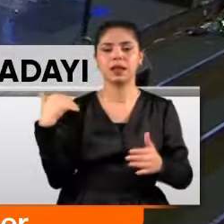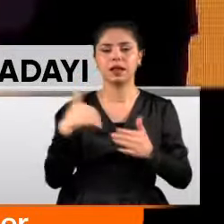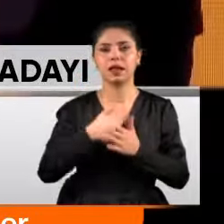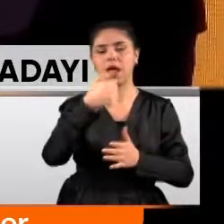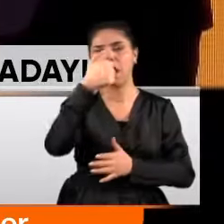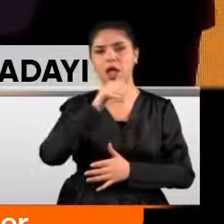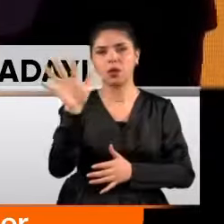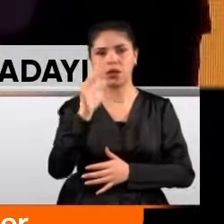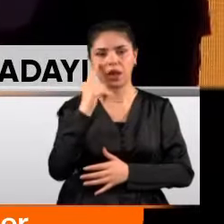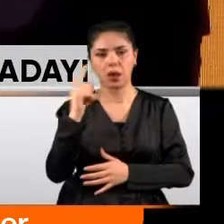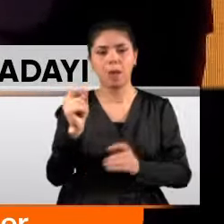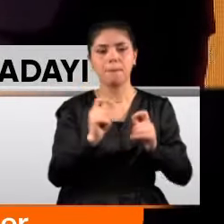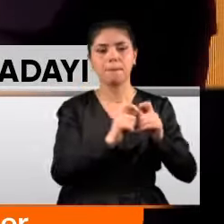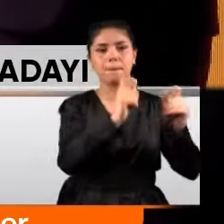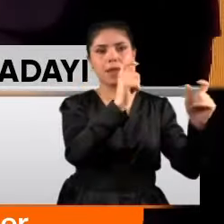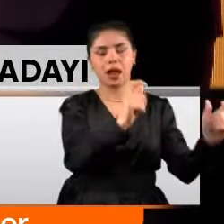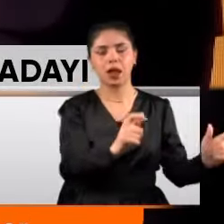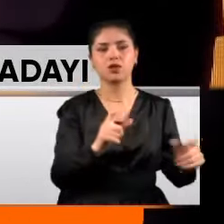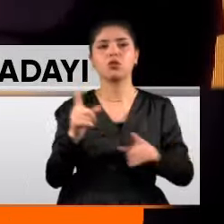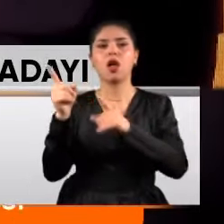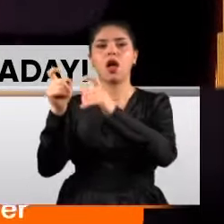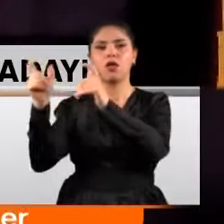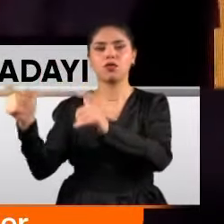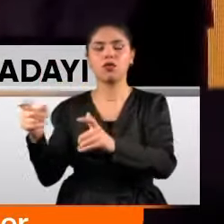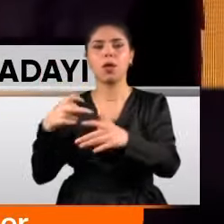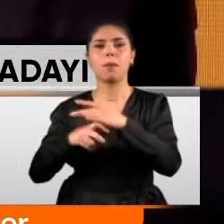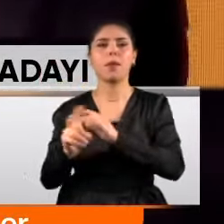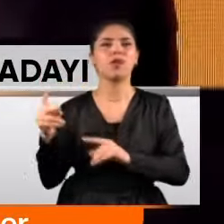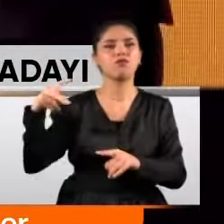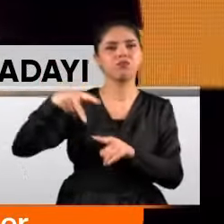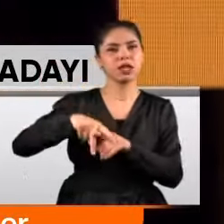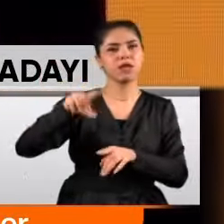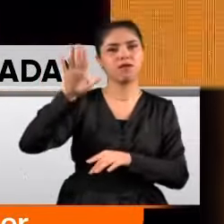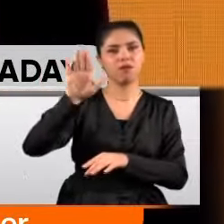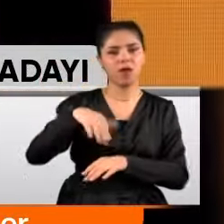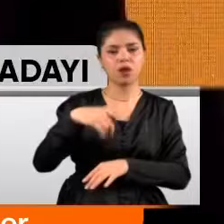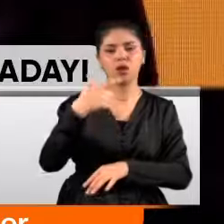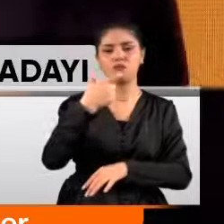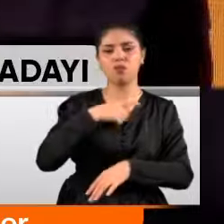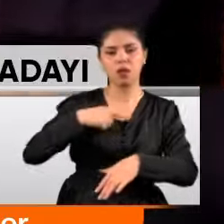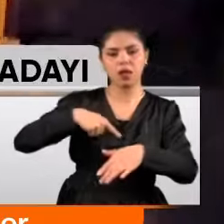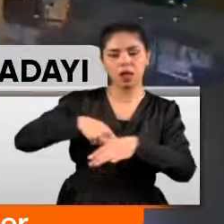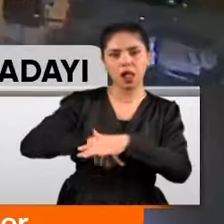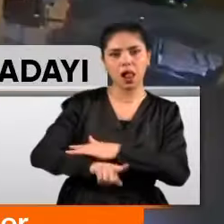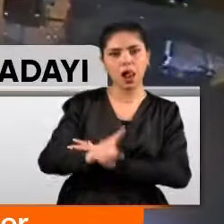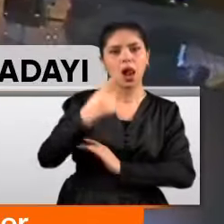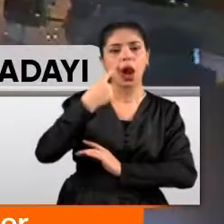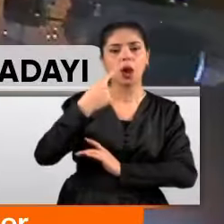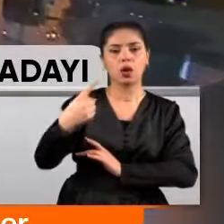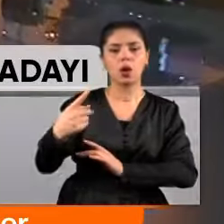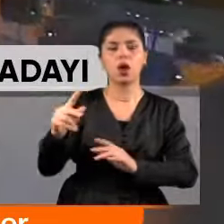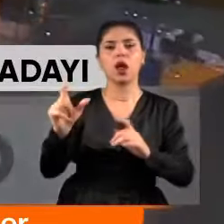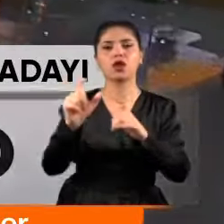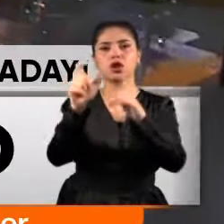çıkaracağız. Beylikdüzü'nden Avcılar'dan metroya binen bir yolcumuz Boğaz'ın altından da geçerek